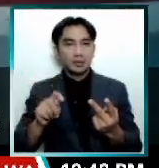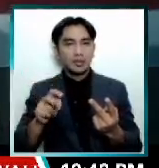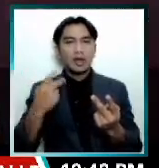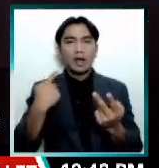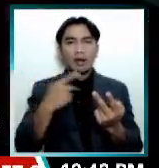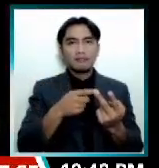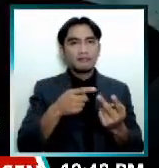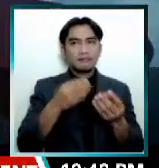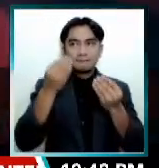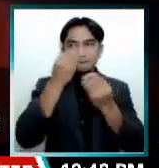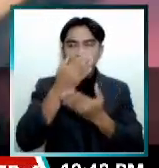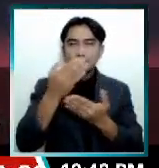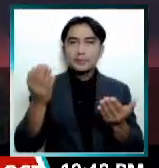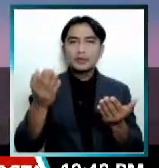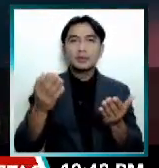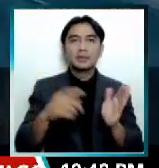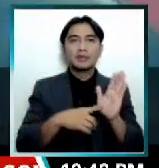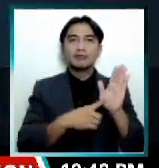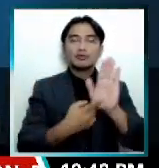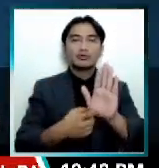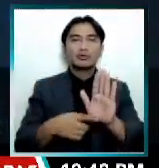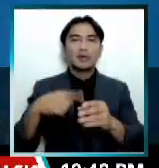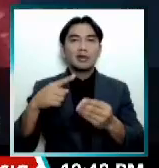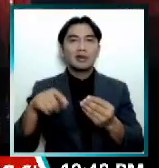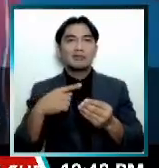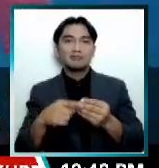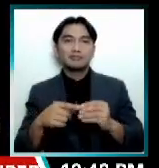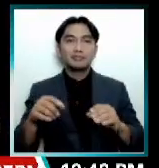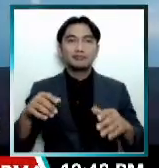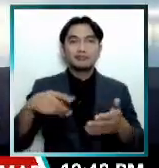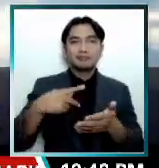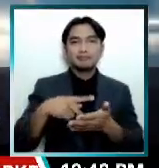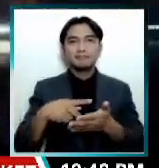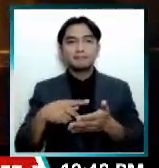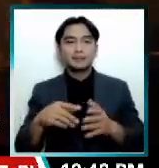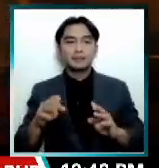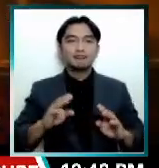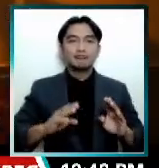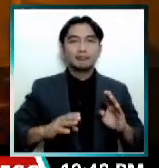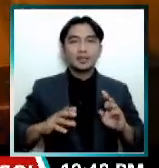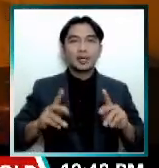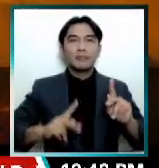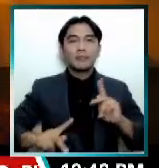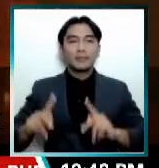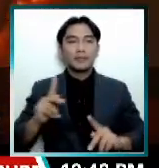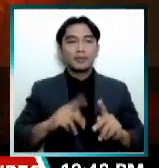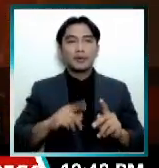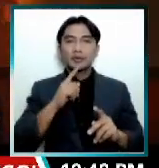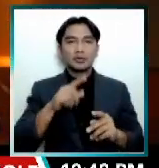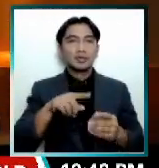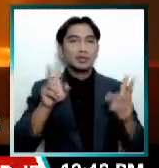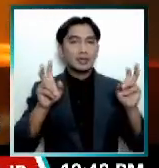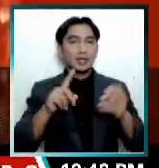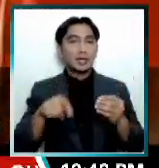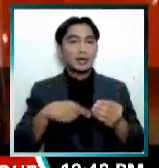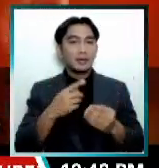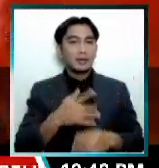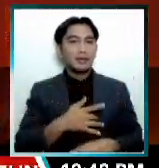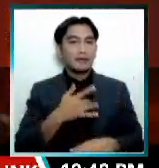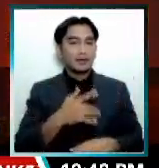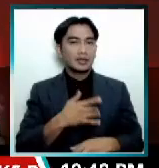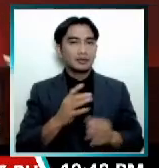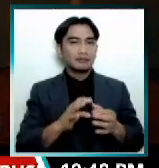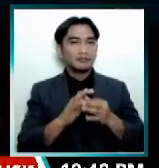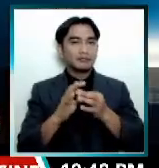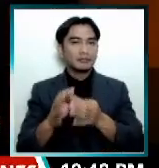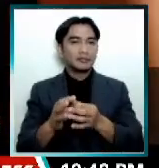ang magandang chemistry sa kanilang performance. Ang Vibe single na tungkol sa fluttering feelings of attraction. Ang comeback project